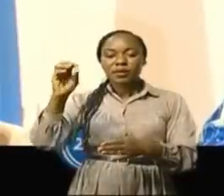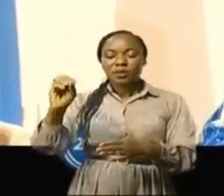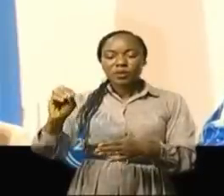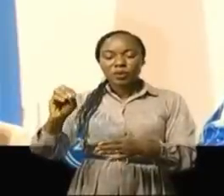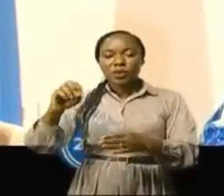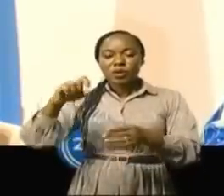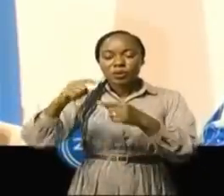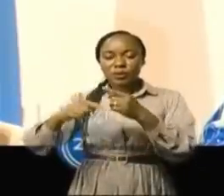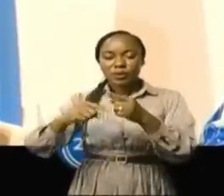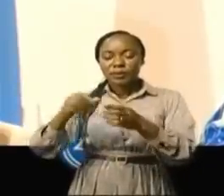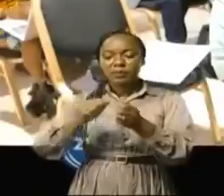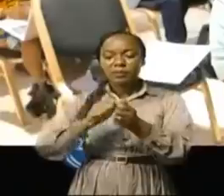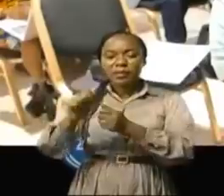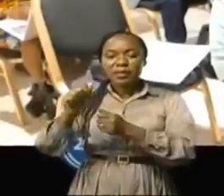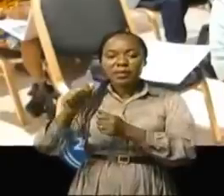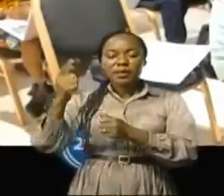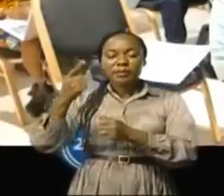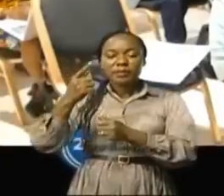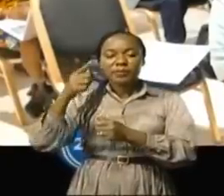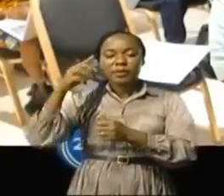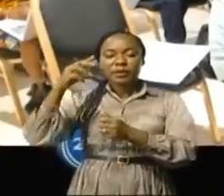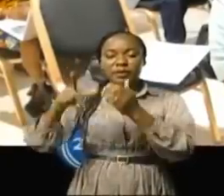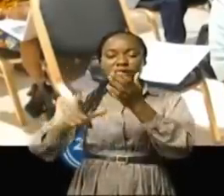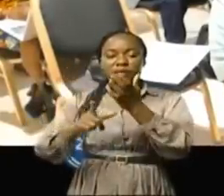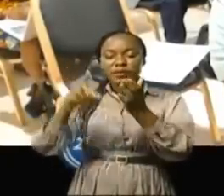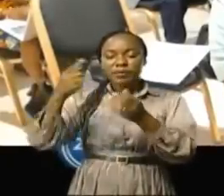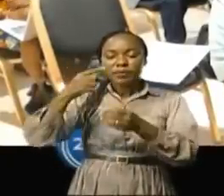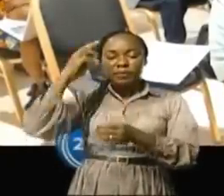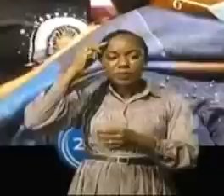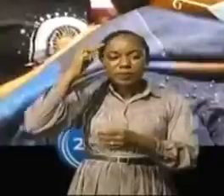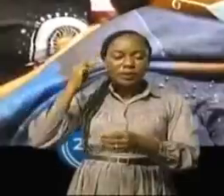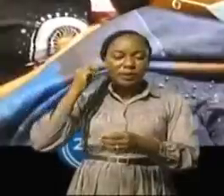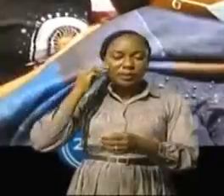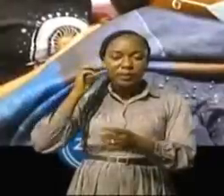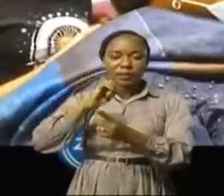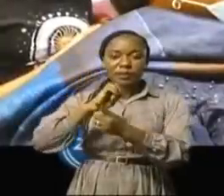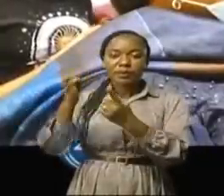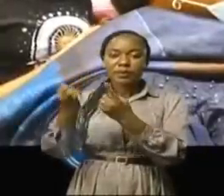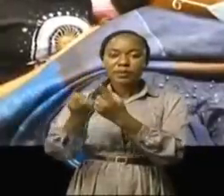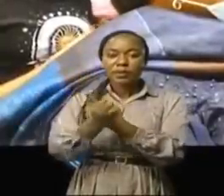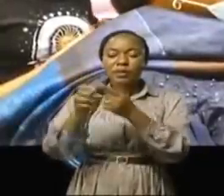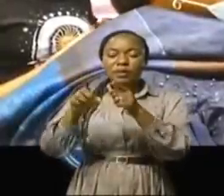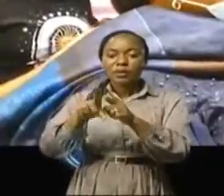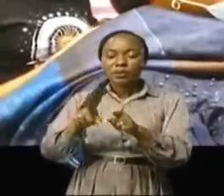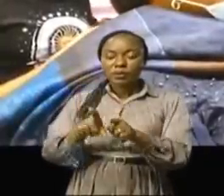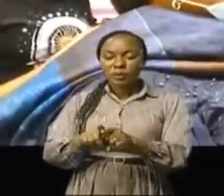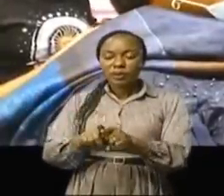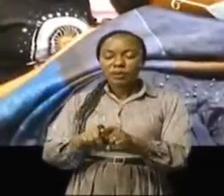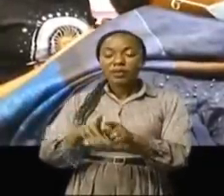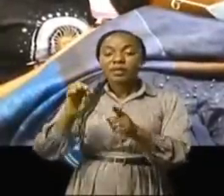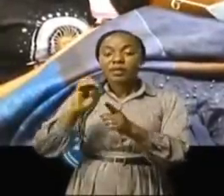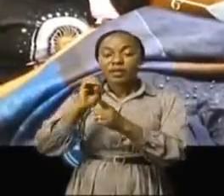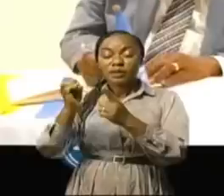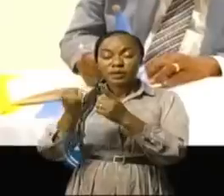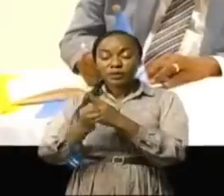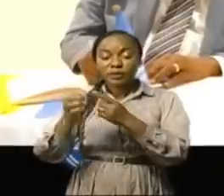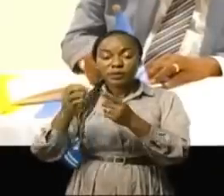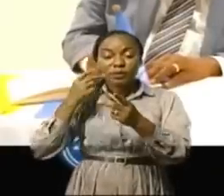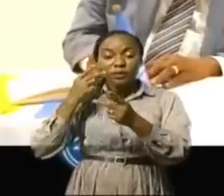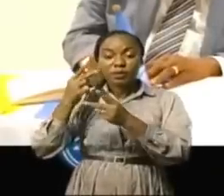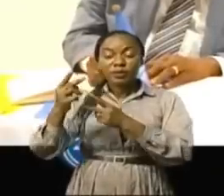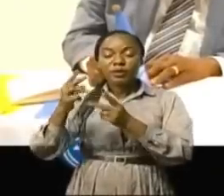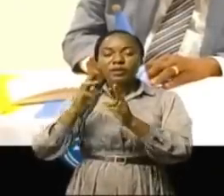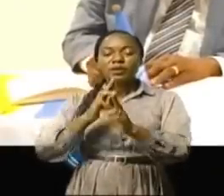ministre, ministre de l'Environnement. Eve Bazaïba affirme que les projets du sous-programme environnement répondent à la vision du